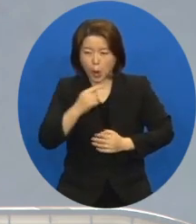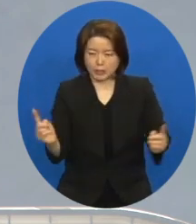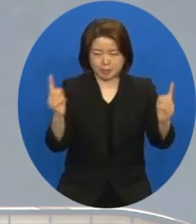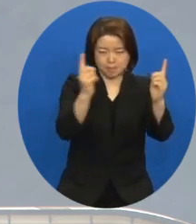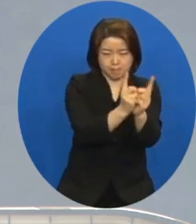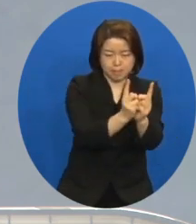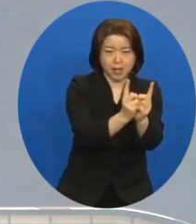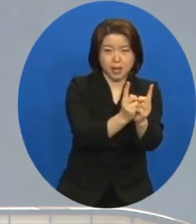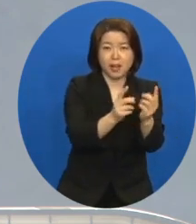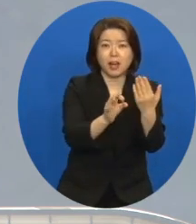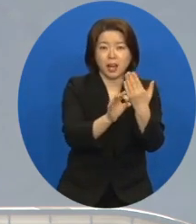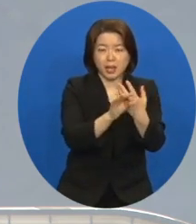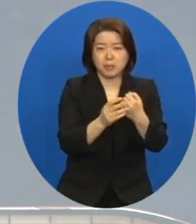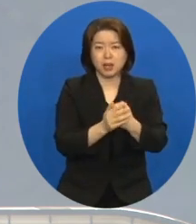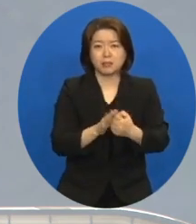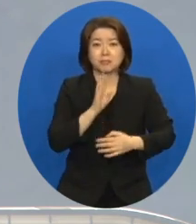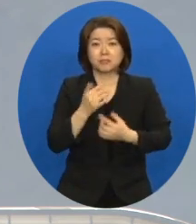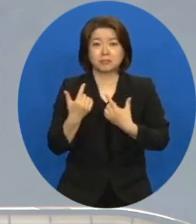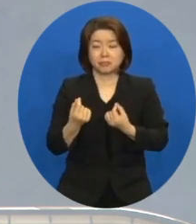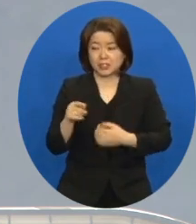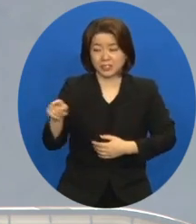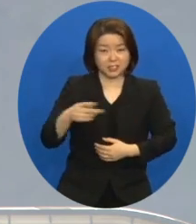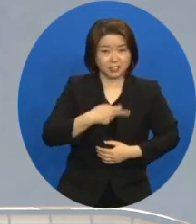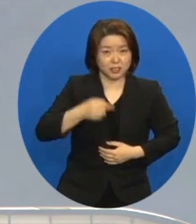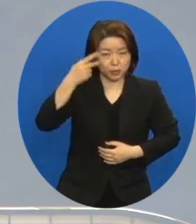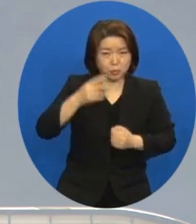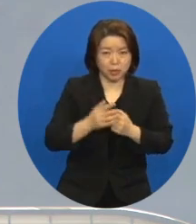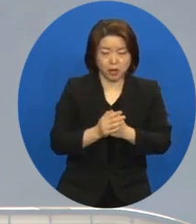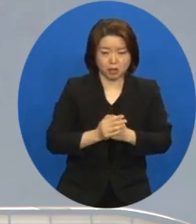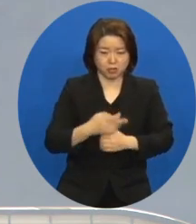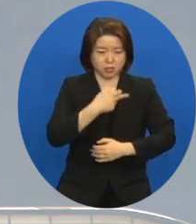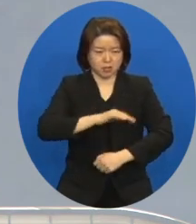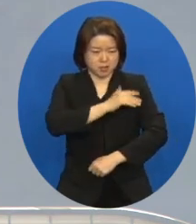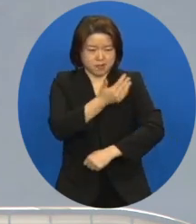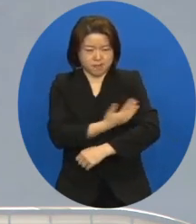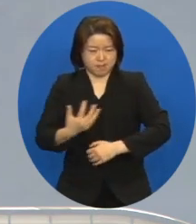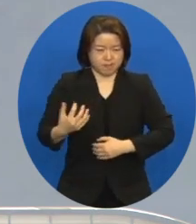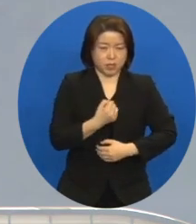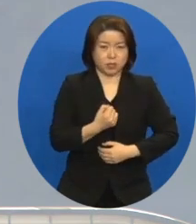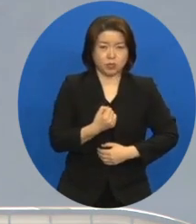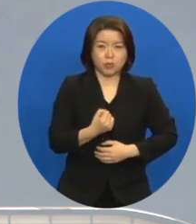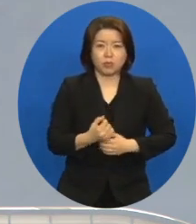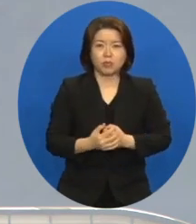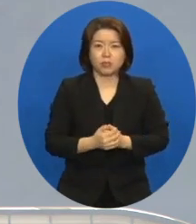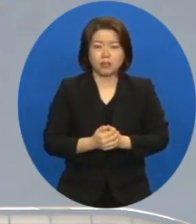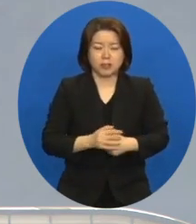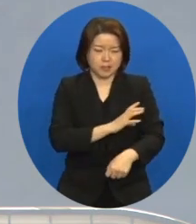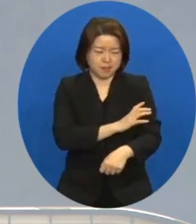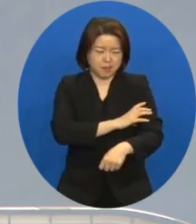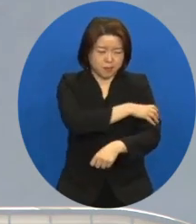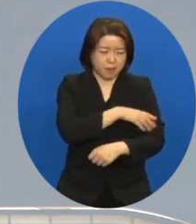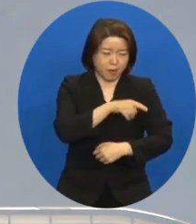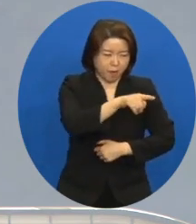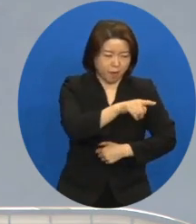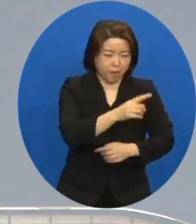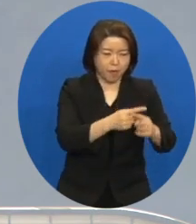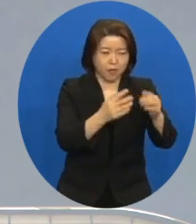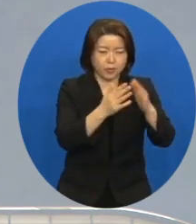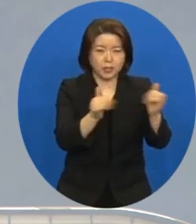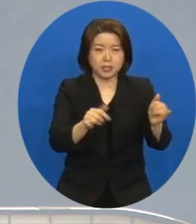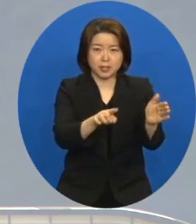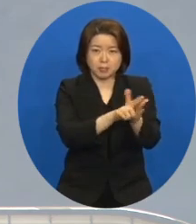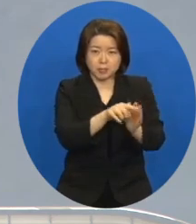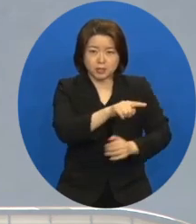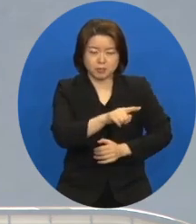대면하게 되면 마치 사도 바울이 사도라는 권위를 가지고 그 고린도 교회 교인들의